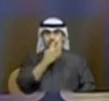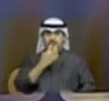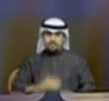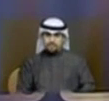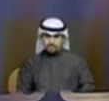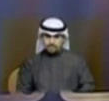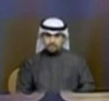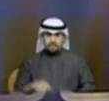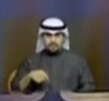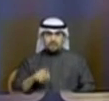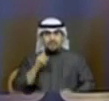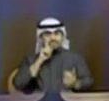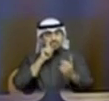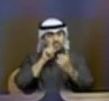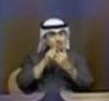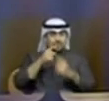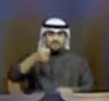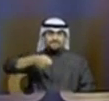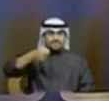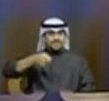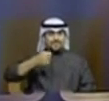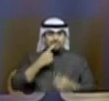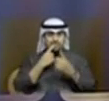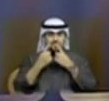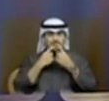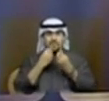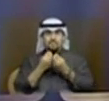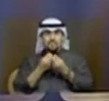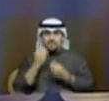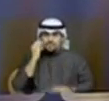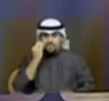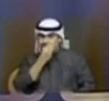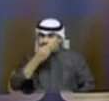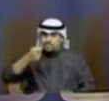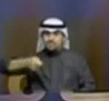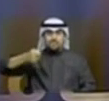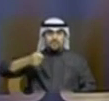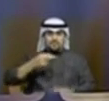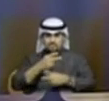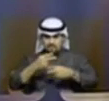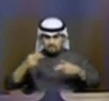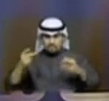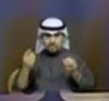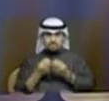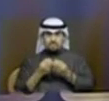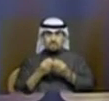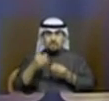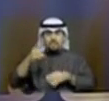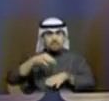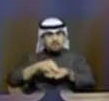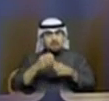والتعارف تدعيم للعلاقات العربية الثقافية فيما بين من حضر من كوكبة